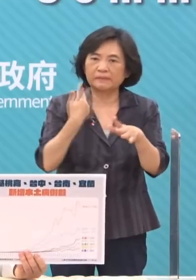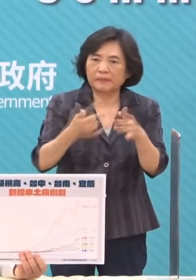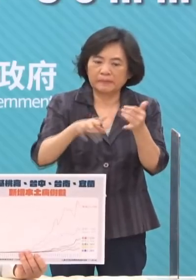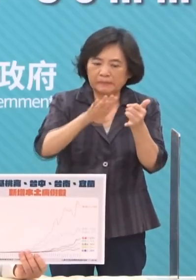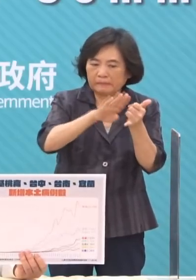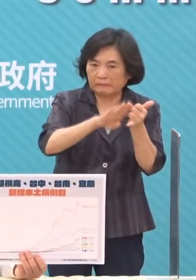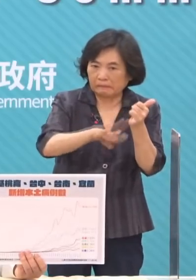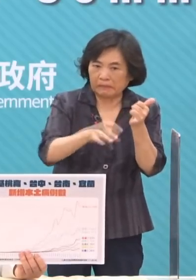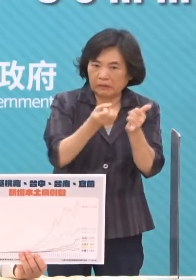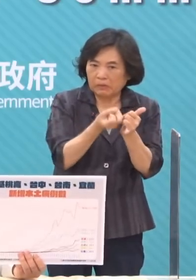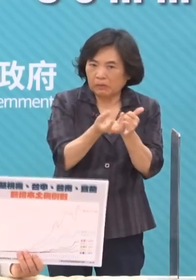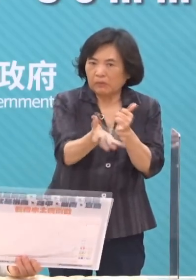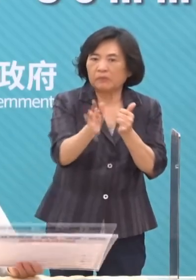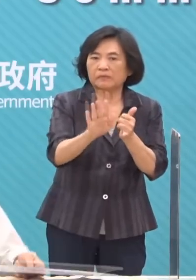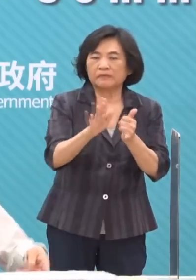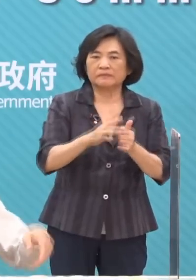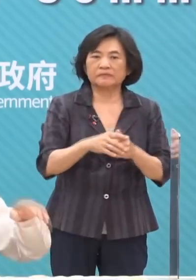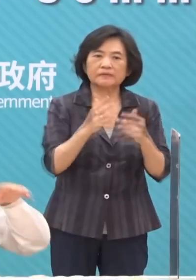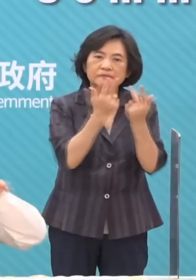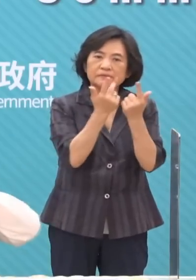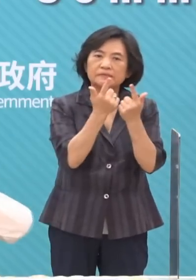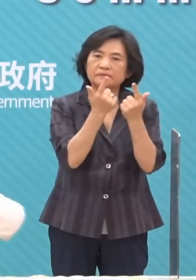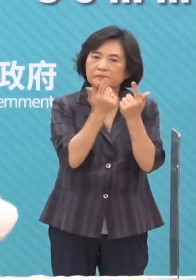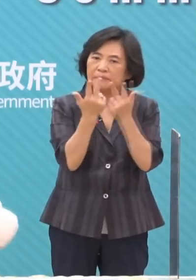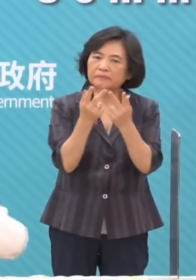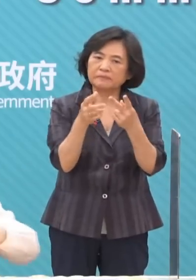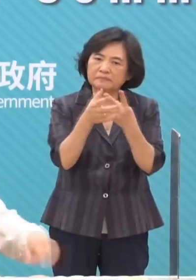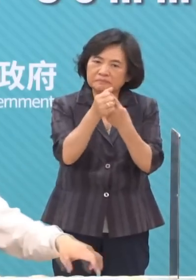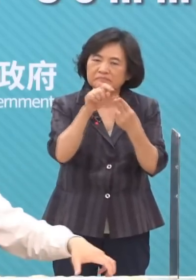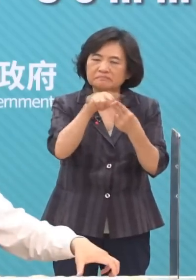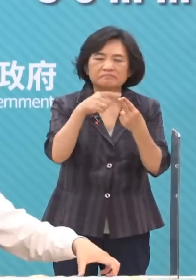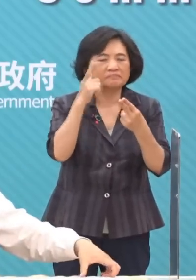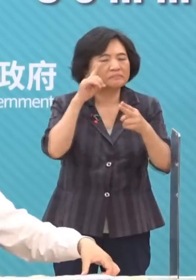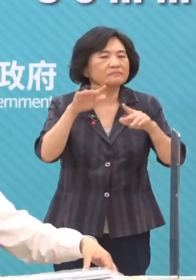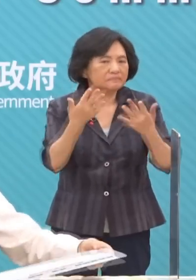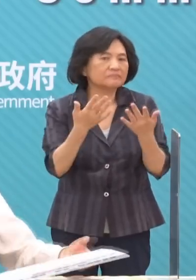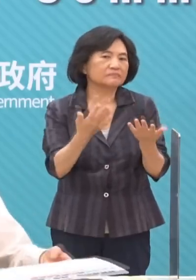慢慢在累积上来，那双北大概是比较平稳的。OK